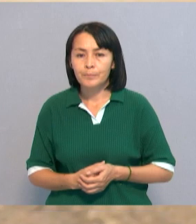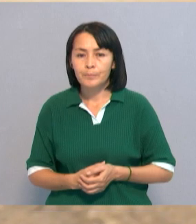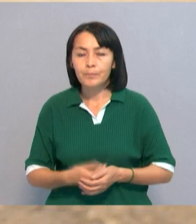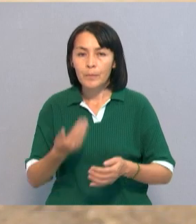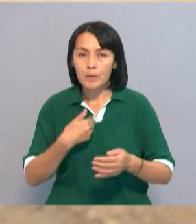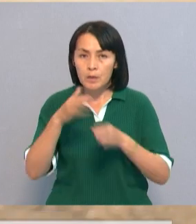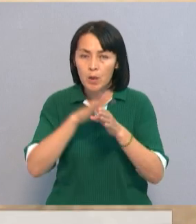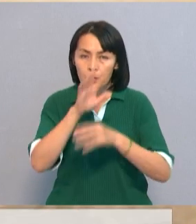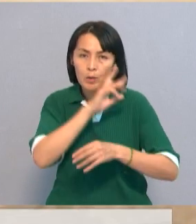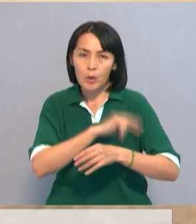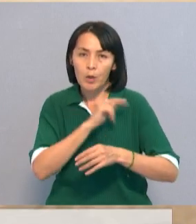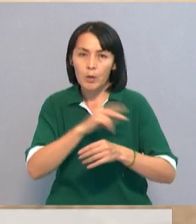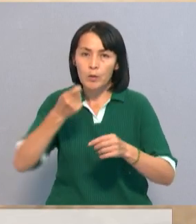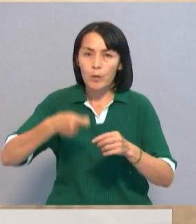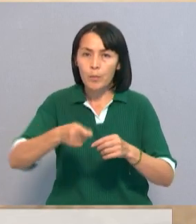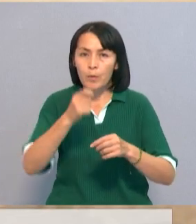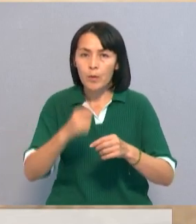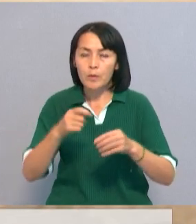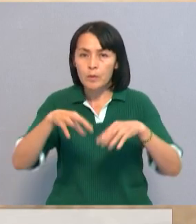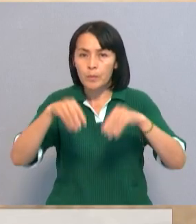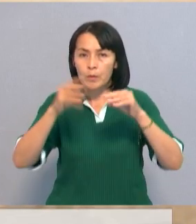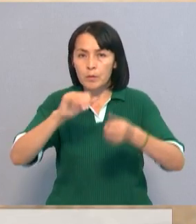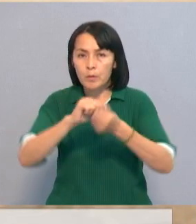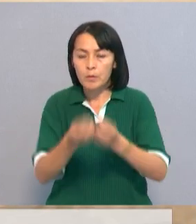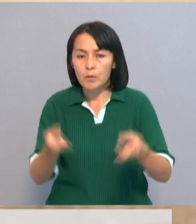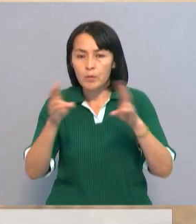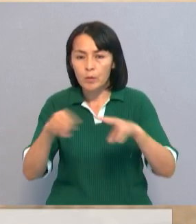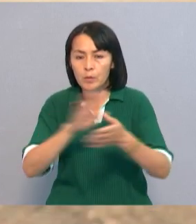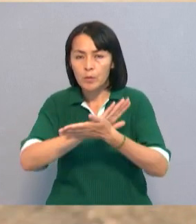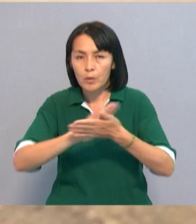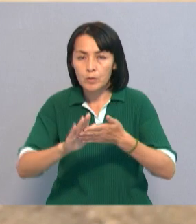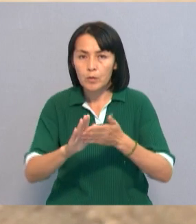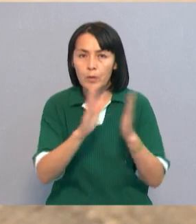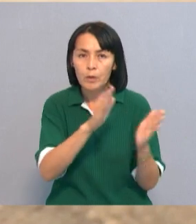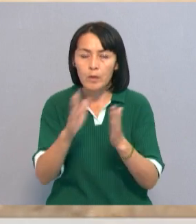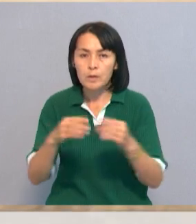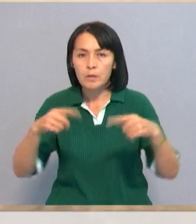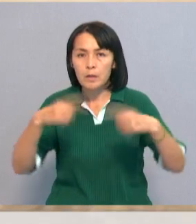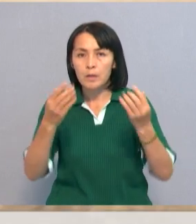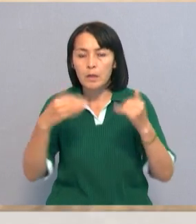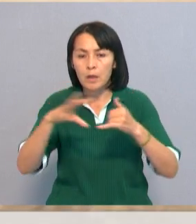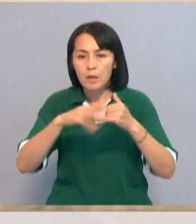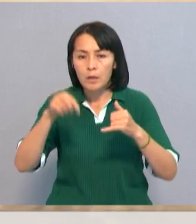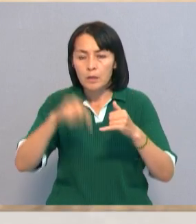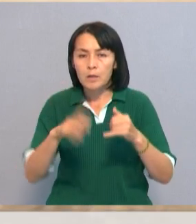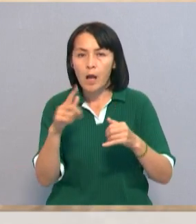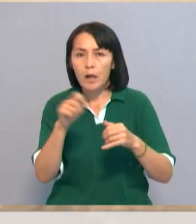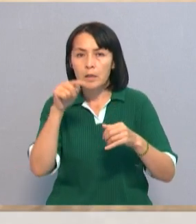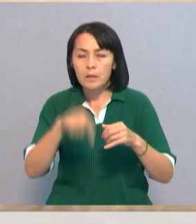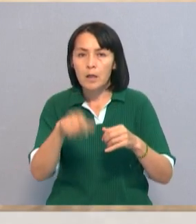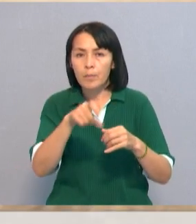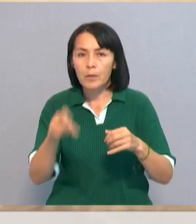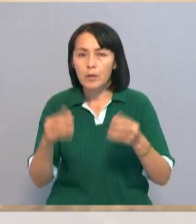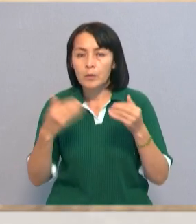Мы сейчас проводим работы по рытью траншеи, насыпке песка, прокладыванию труб и выравниванию и созданию наземных выходов газа для